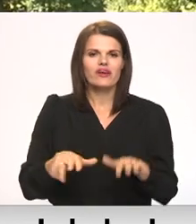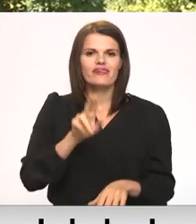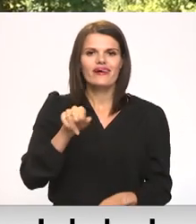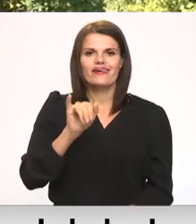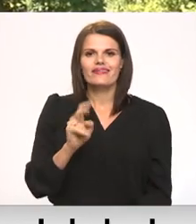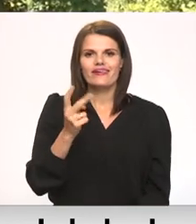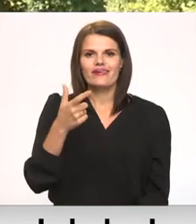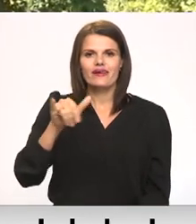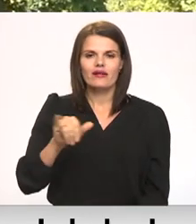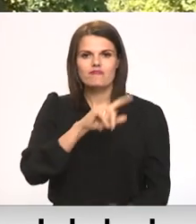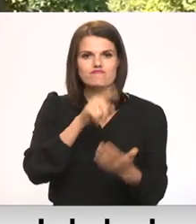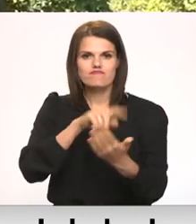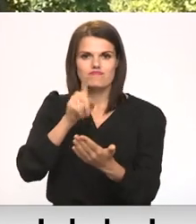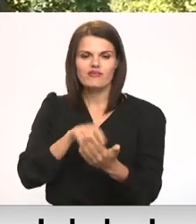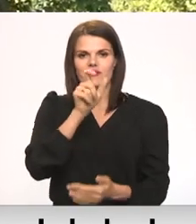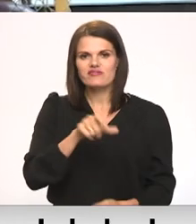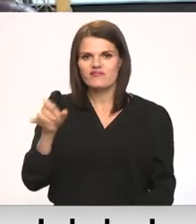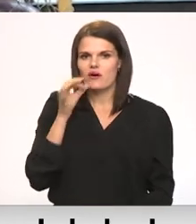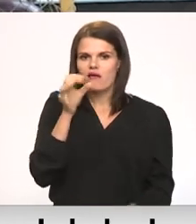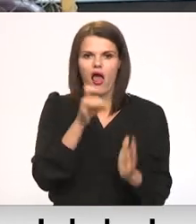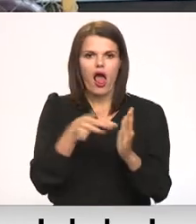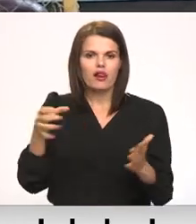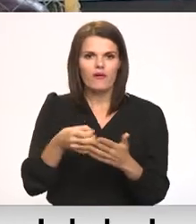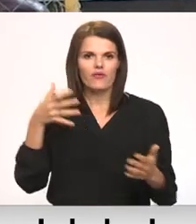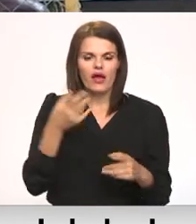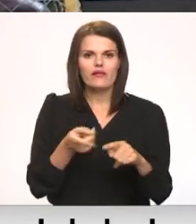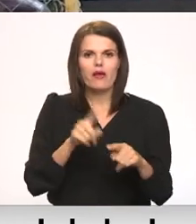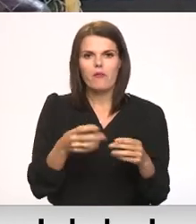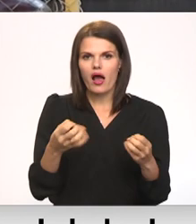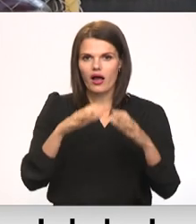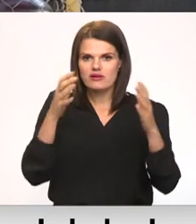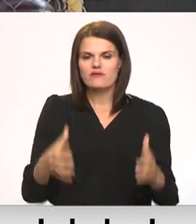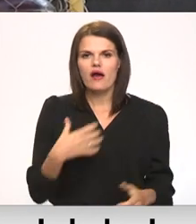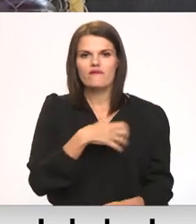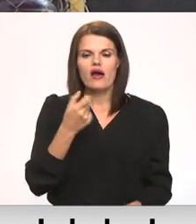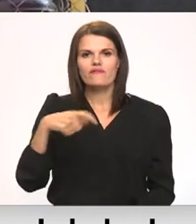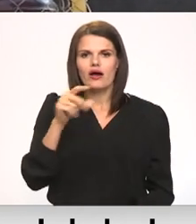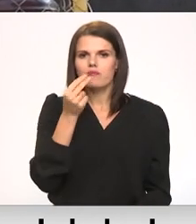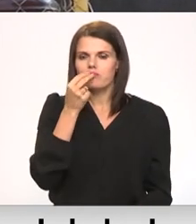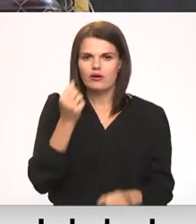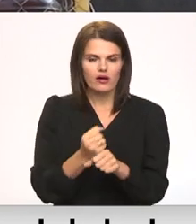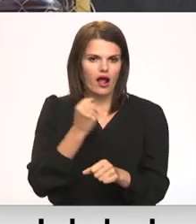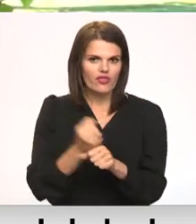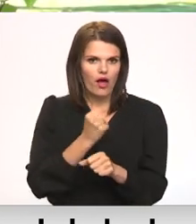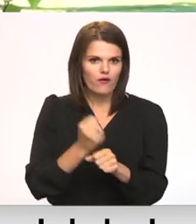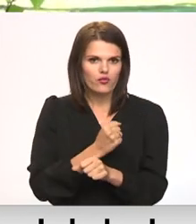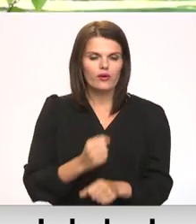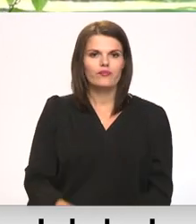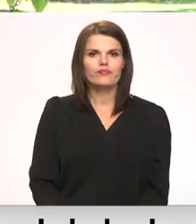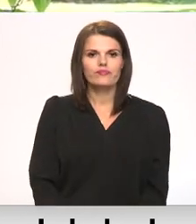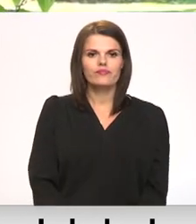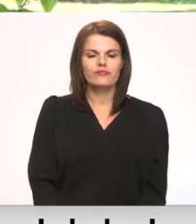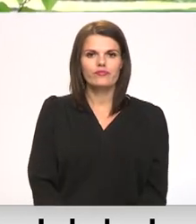Aptaujāti iedzīvotāji saka, elektrība ir dārga, tāpēc gāzes balons vajadzīgs pārsvarā ēdiena pagatavošanai. Kā